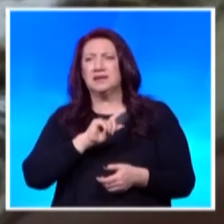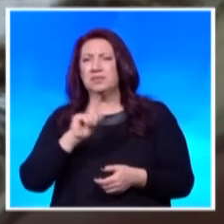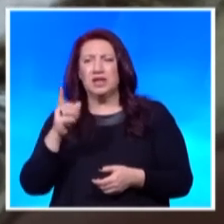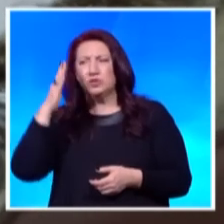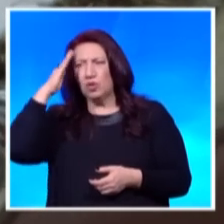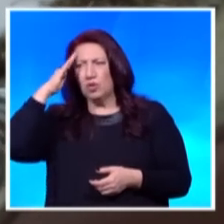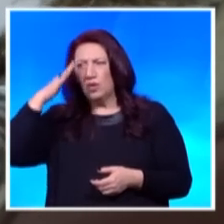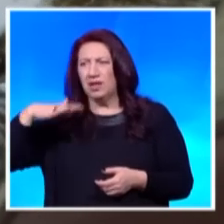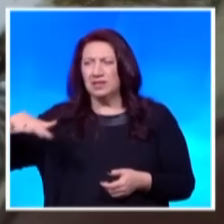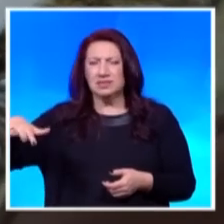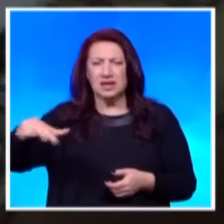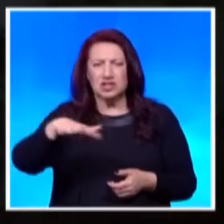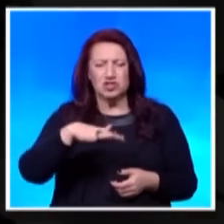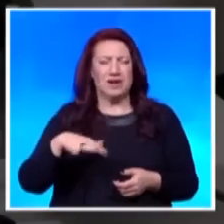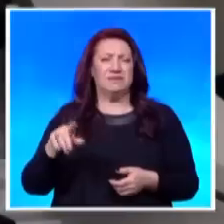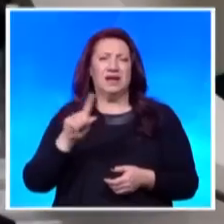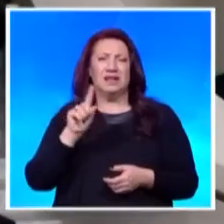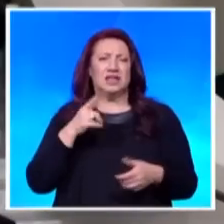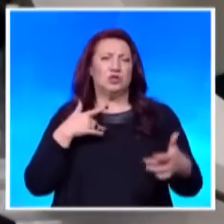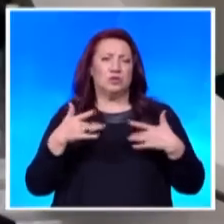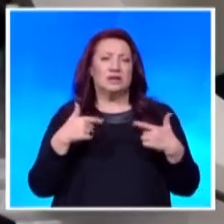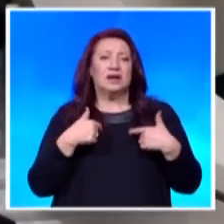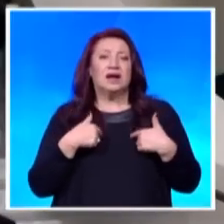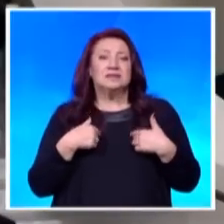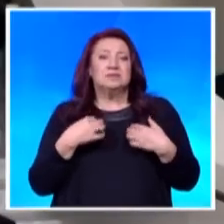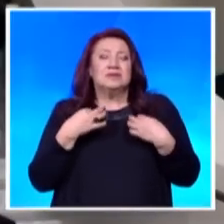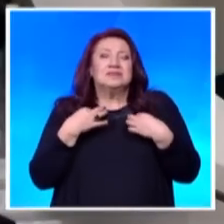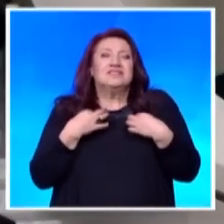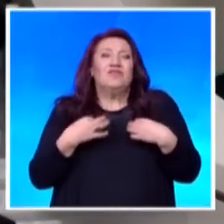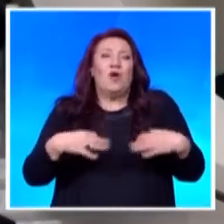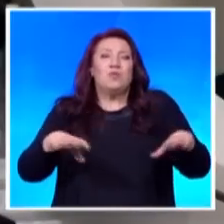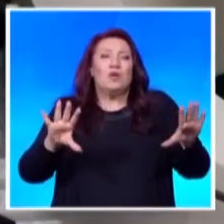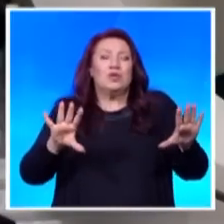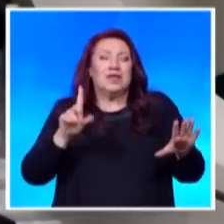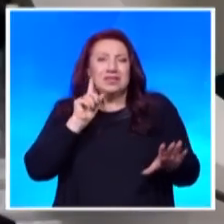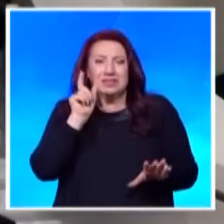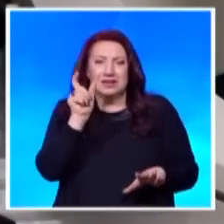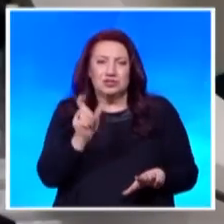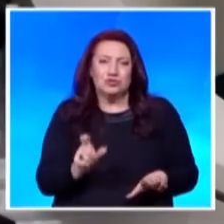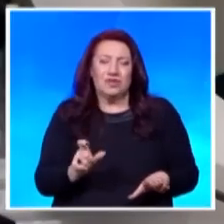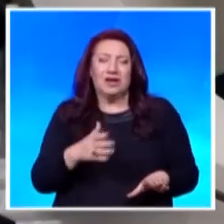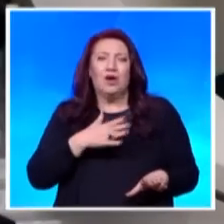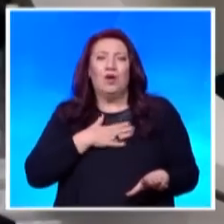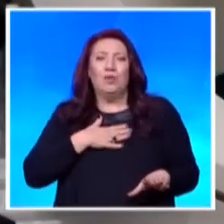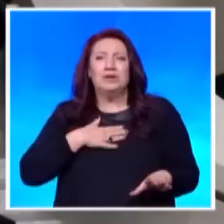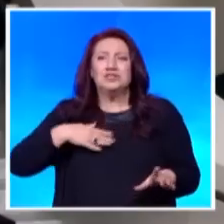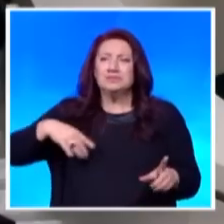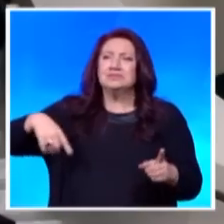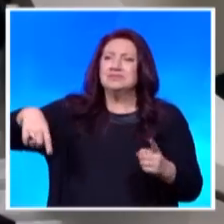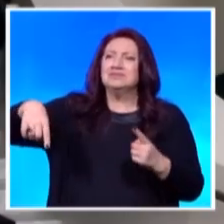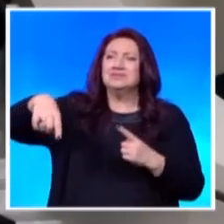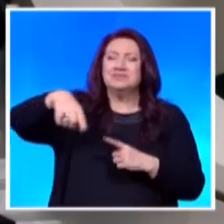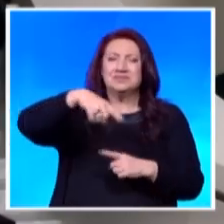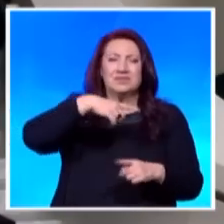и на един театър. Аз съм свободен електрон и обичам да витая из пространството, да творя,